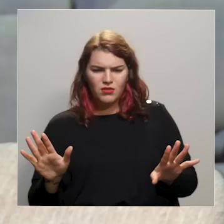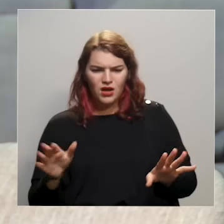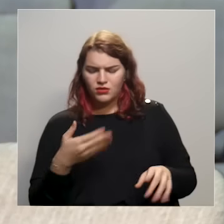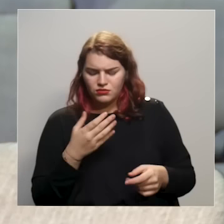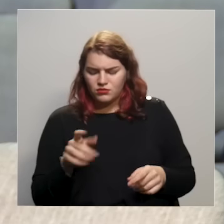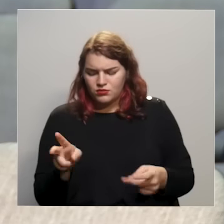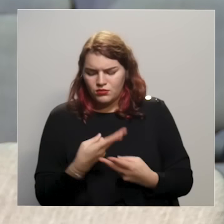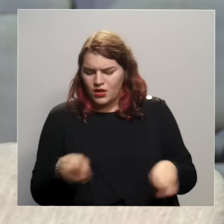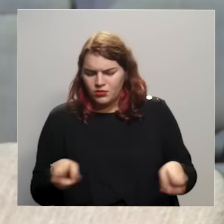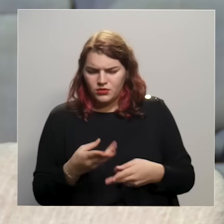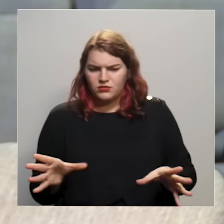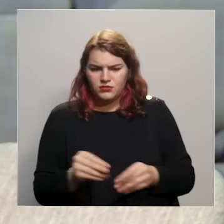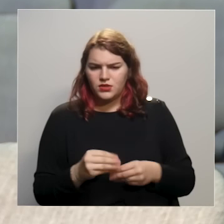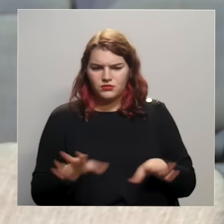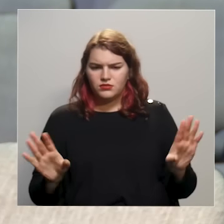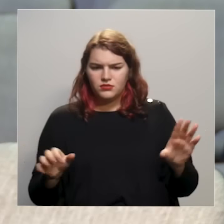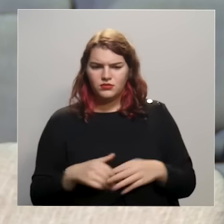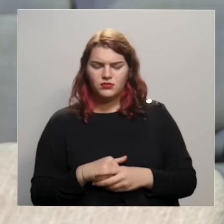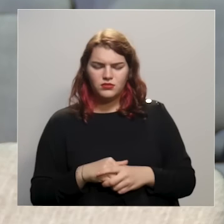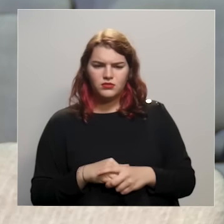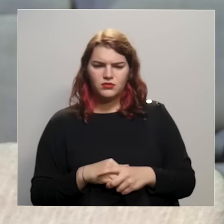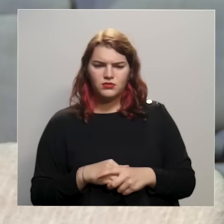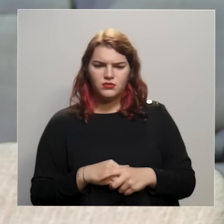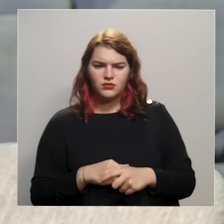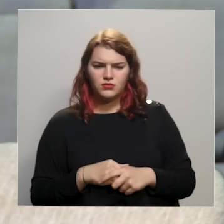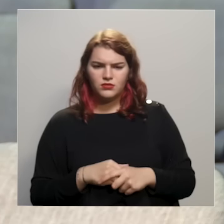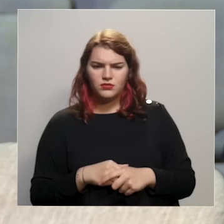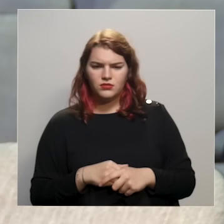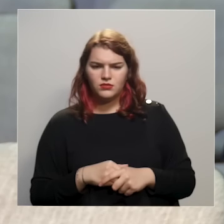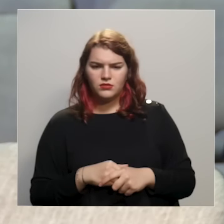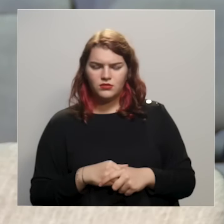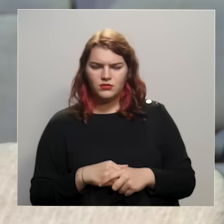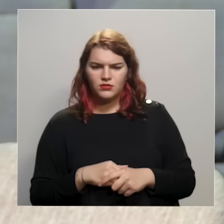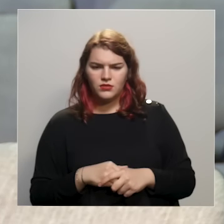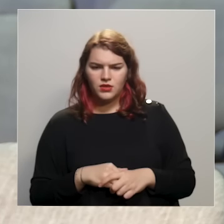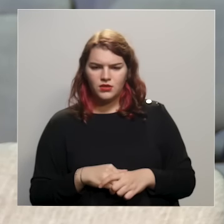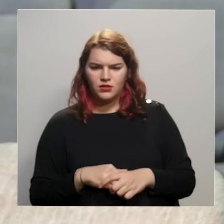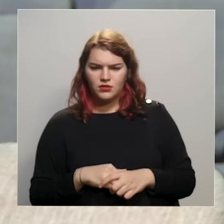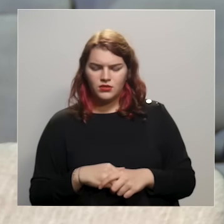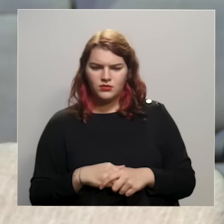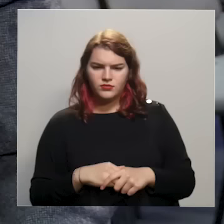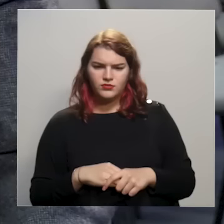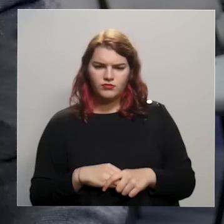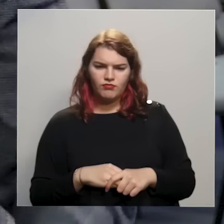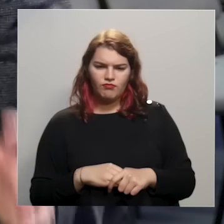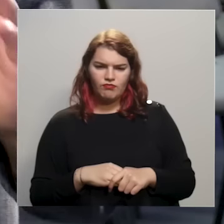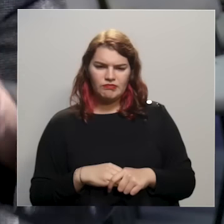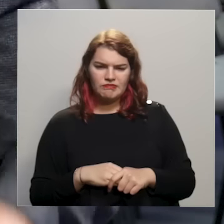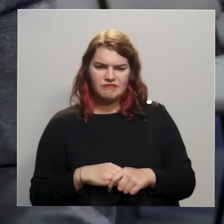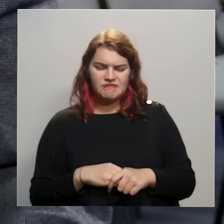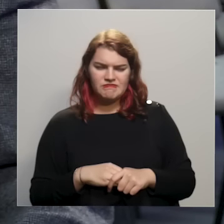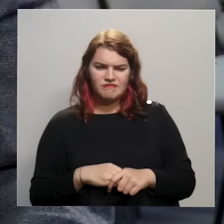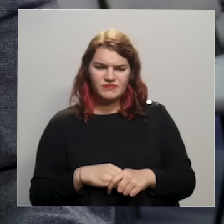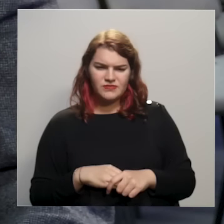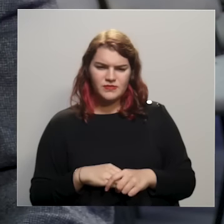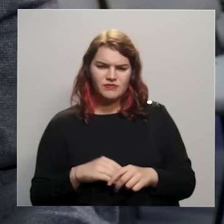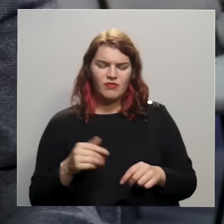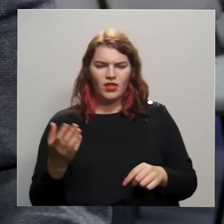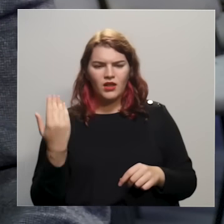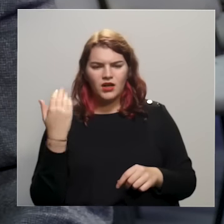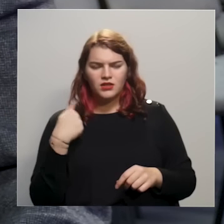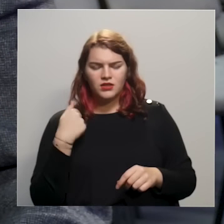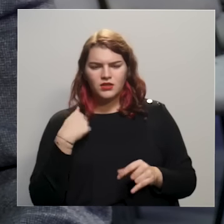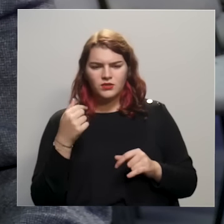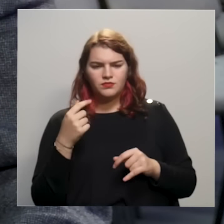stau. Și atunci... Și chiar făcut... era fizic, era periculos. Sigur, da. Atunci mi-am făcut